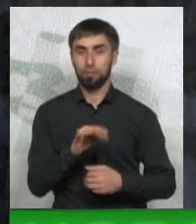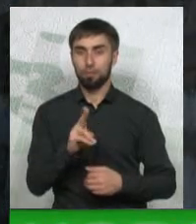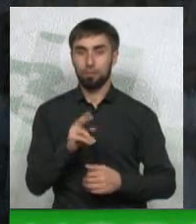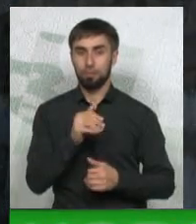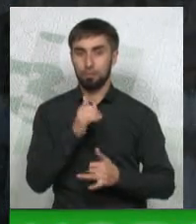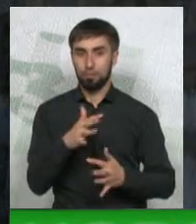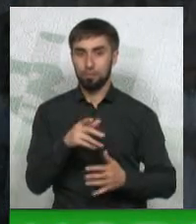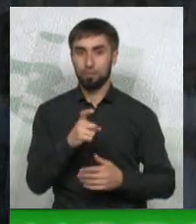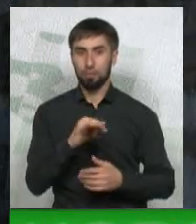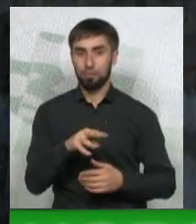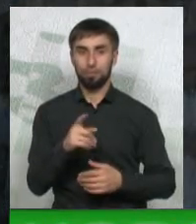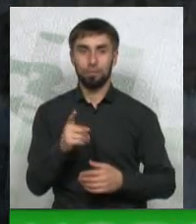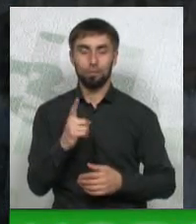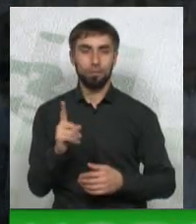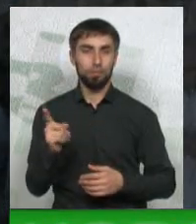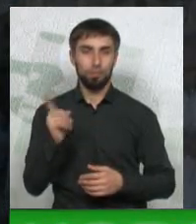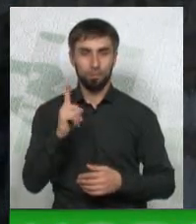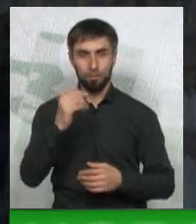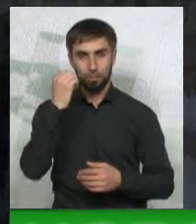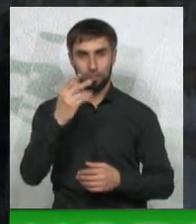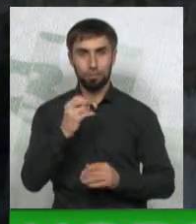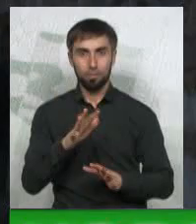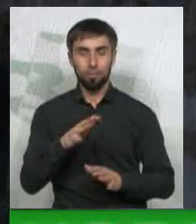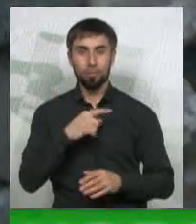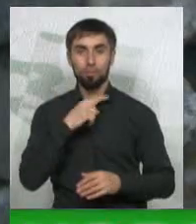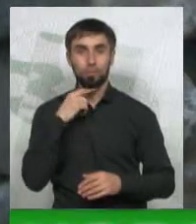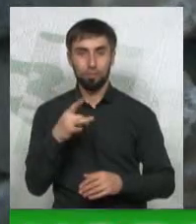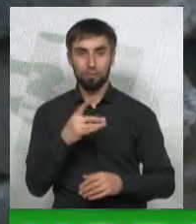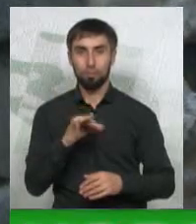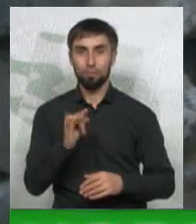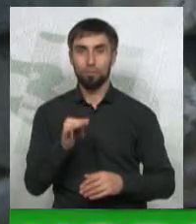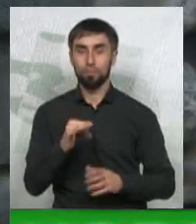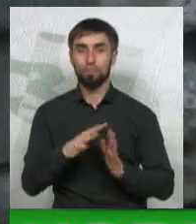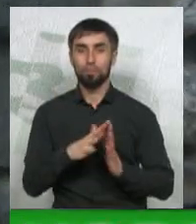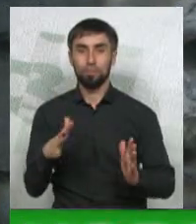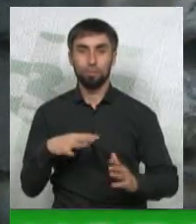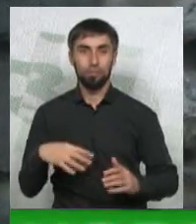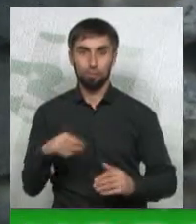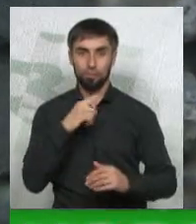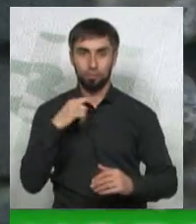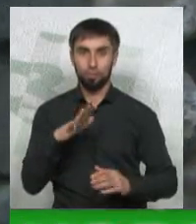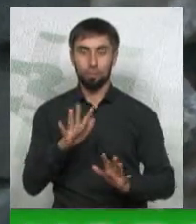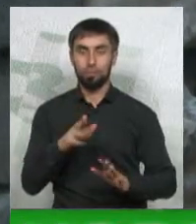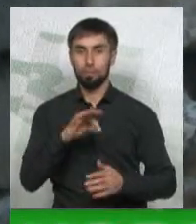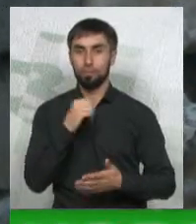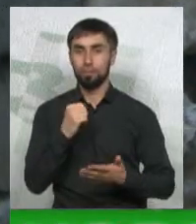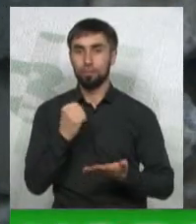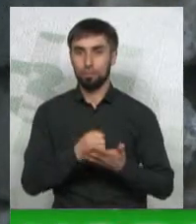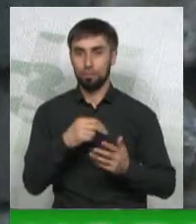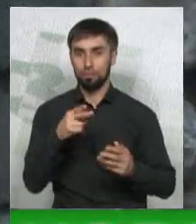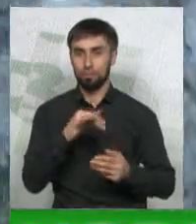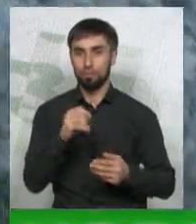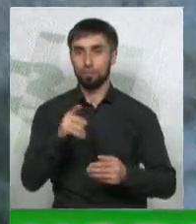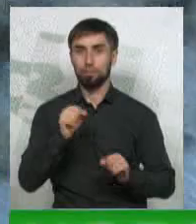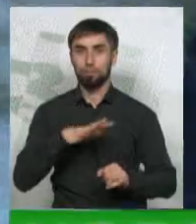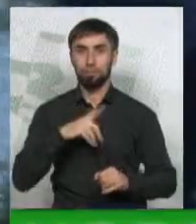Храм Тхабаерды – один из самых древних памятников не только нашей республики, но и в масштабах всей страны. Только по подтвержденным данным, ему